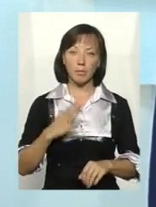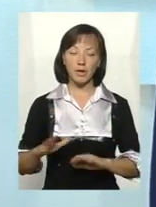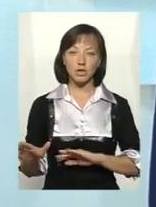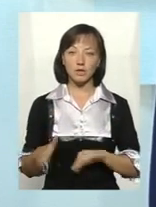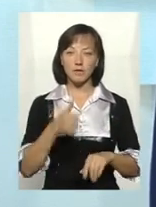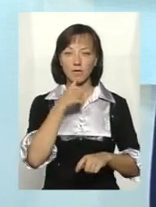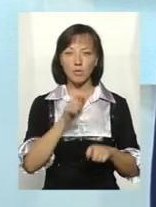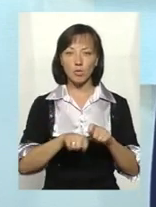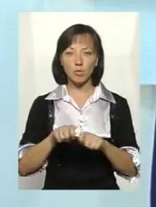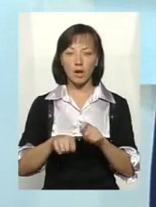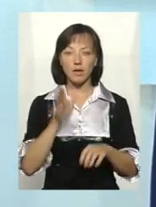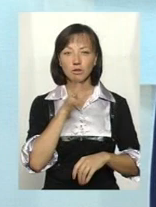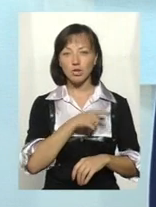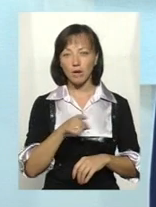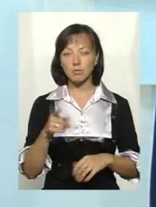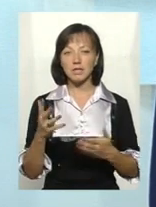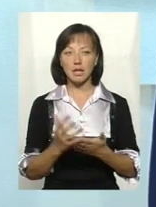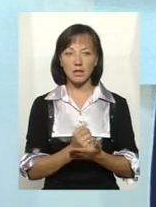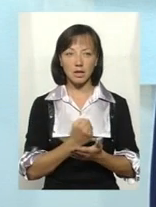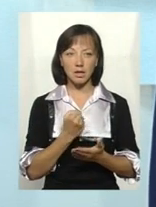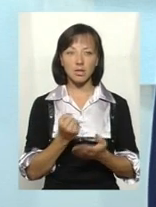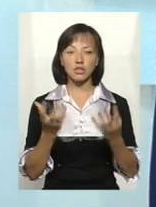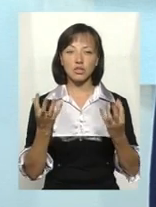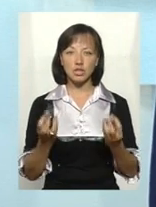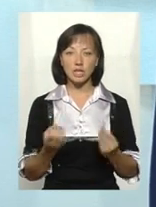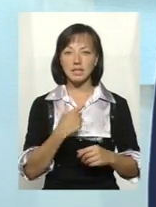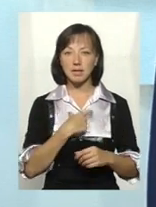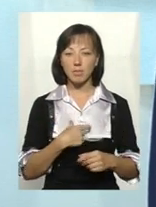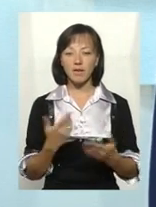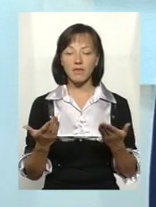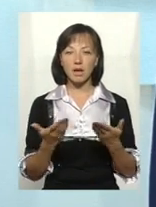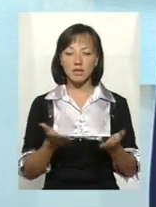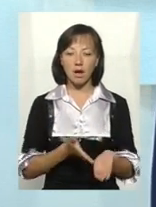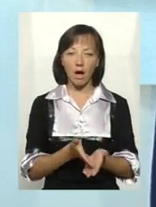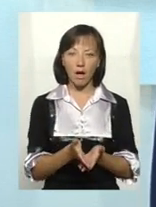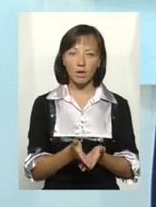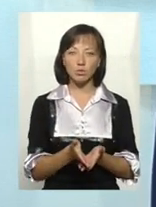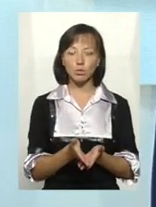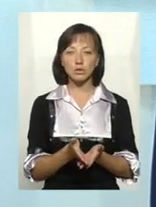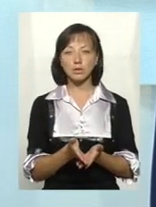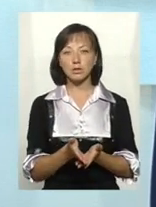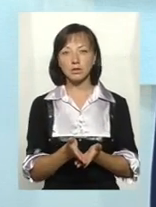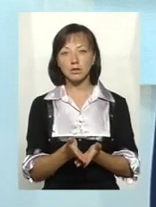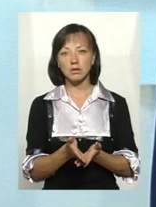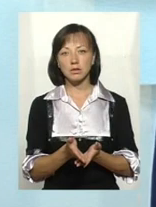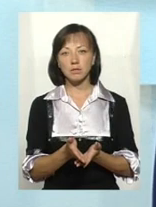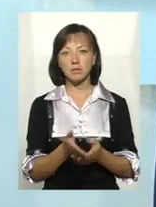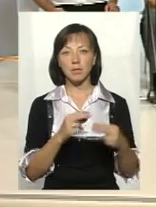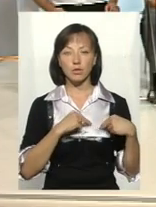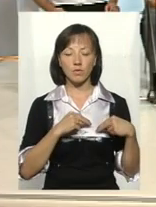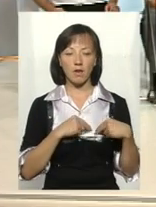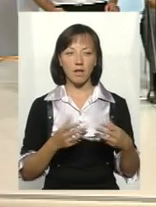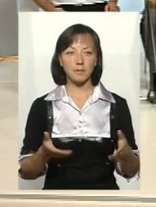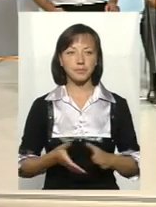оце випробування часом і знайти ще себе в якійсь чи галузі, чи в даній що галузі, в якій працювали.